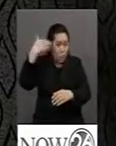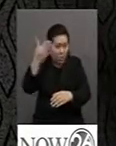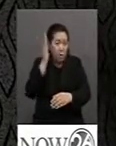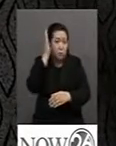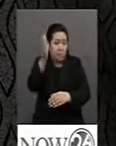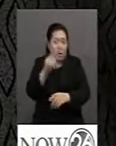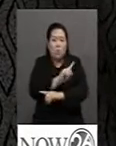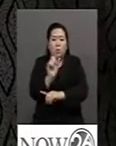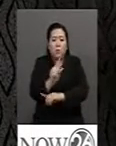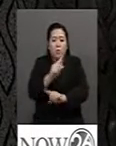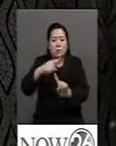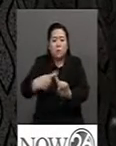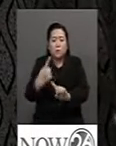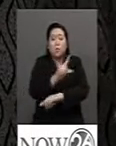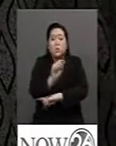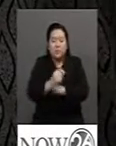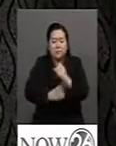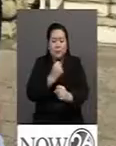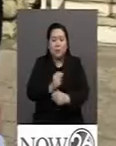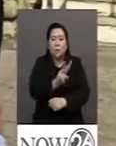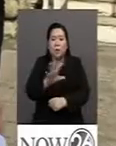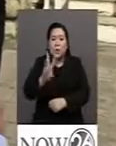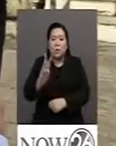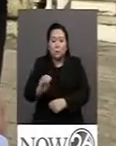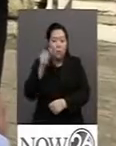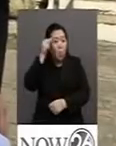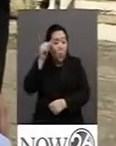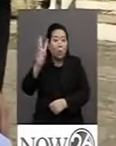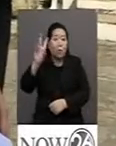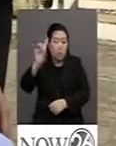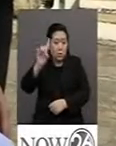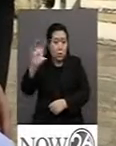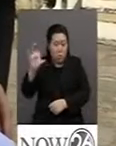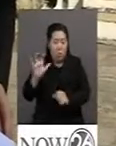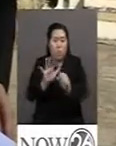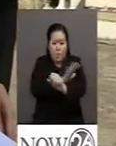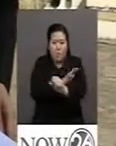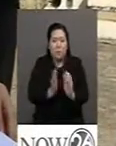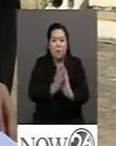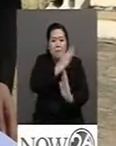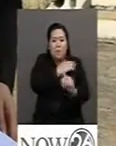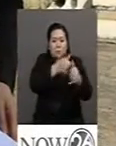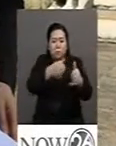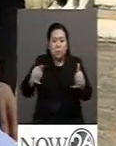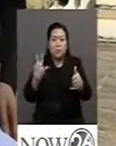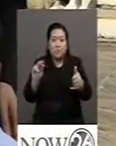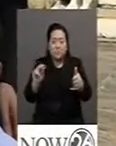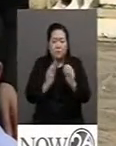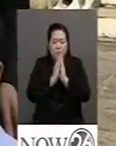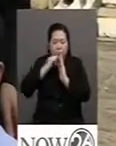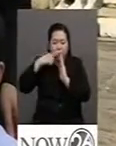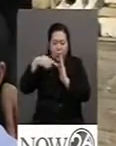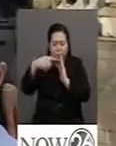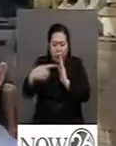วันนะคะในวันศุกร์ที่20มกราคม2560เวลา 17:00 นพระสงฆ์30รูปสวดพระพุทธมนต์จ